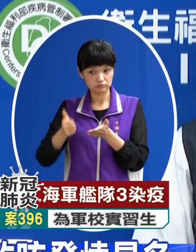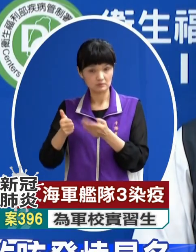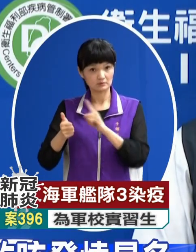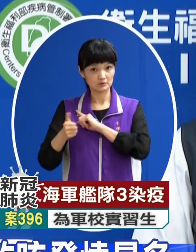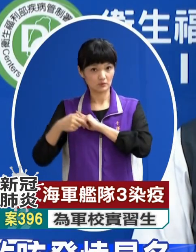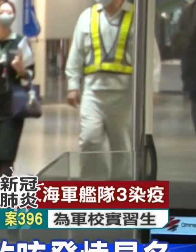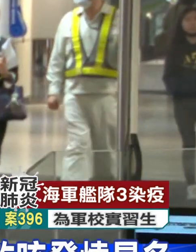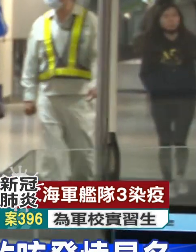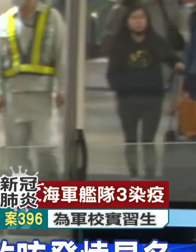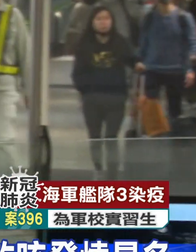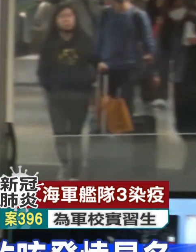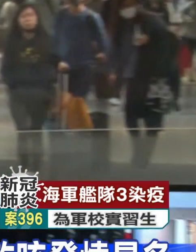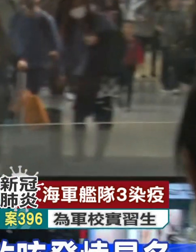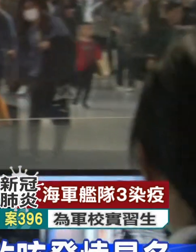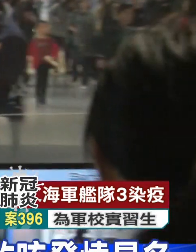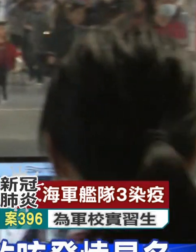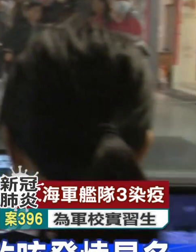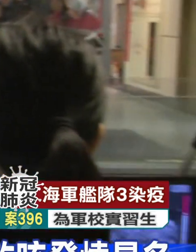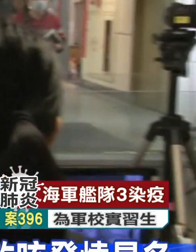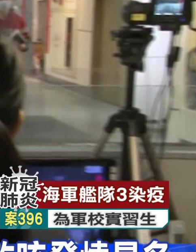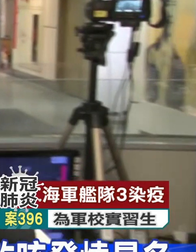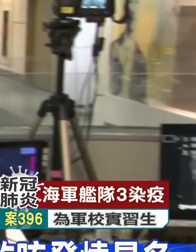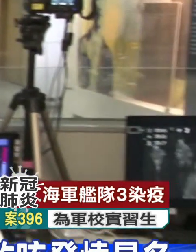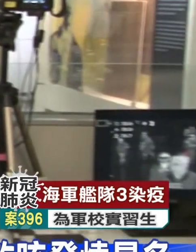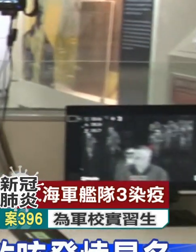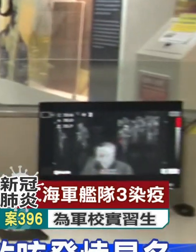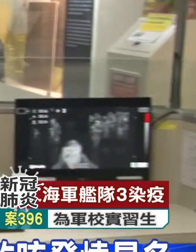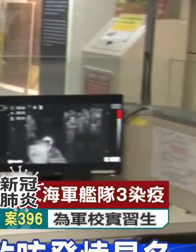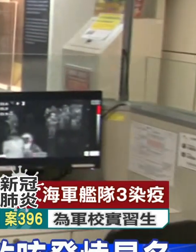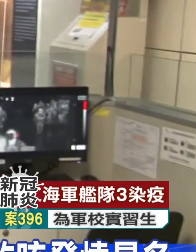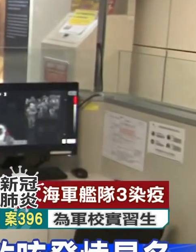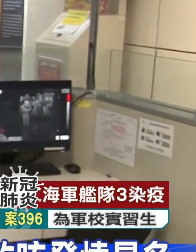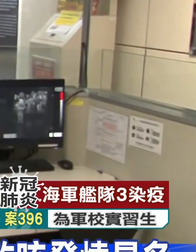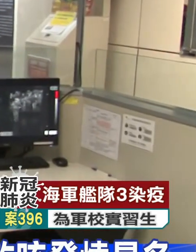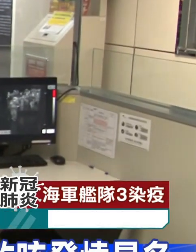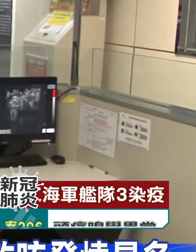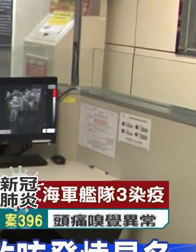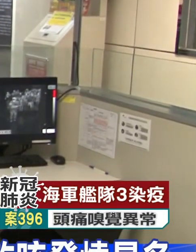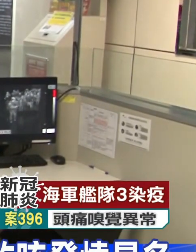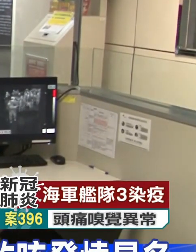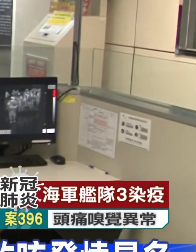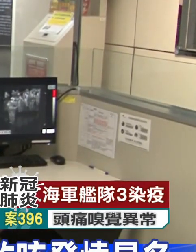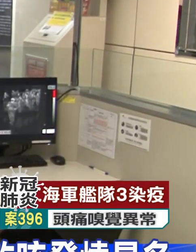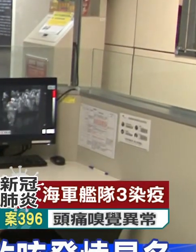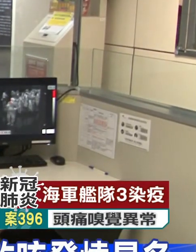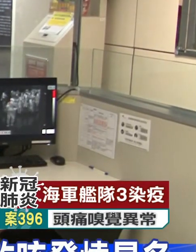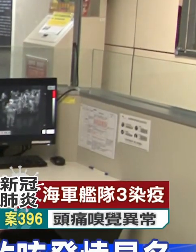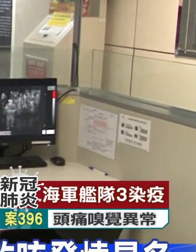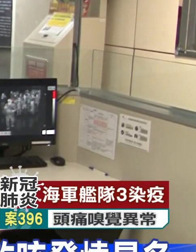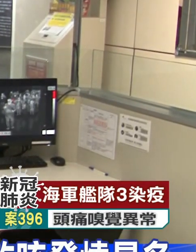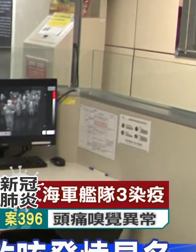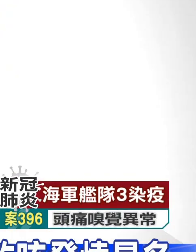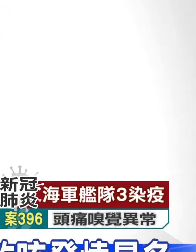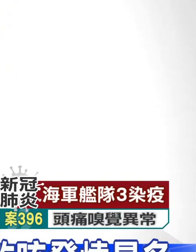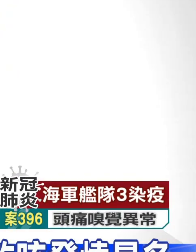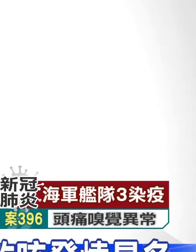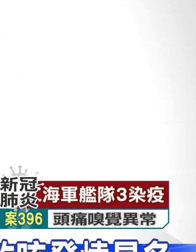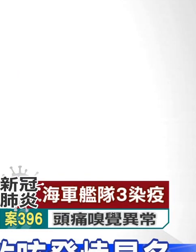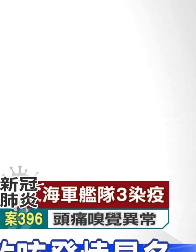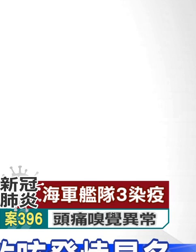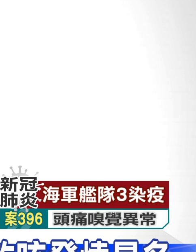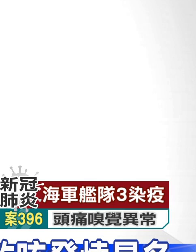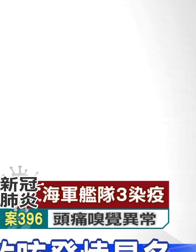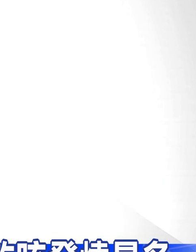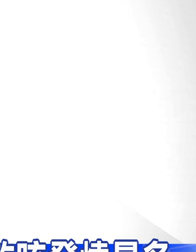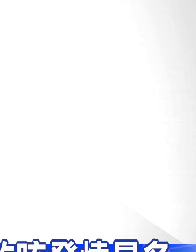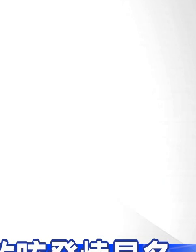占了70.4%，其中肺炎占了22%，严重肺炎或急性呼吸窘迫症候群占了7.6%。其中